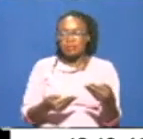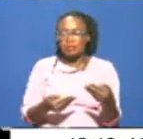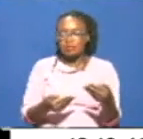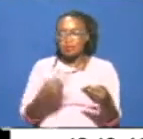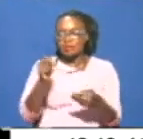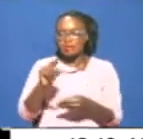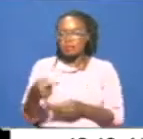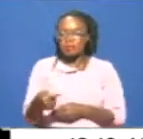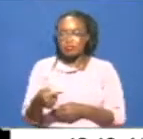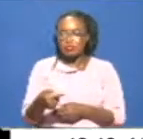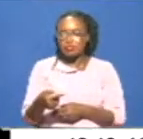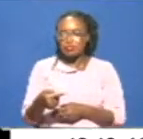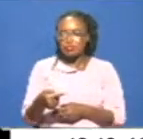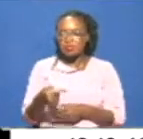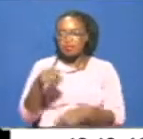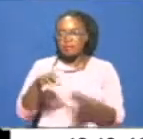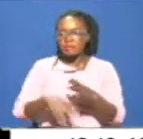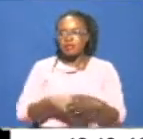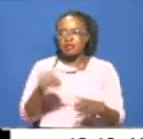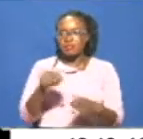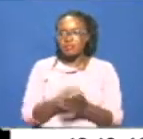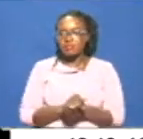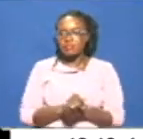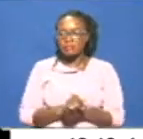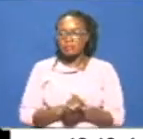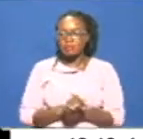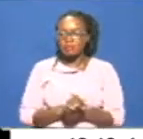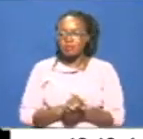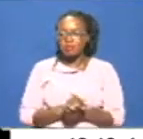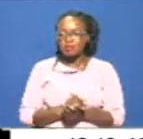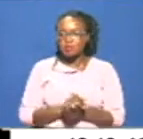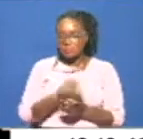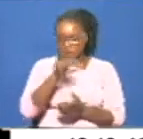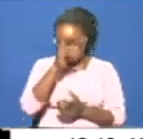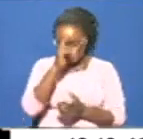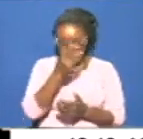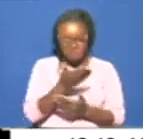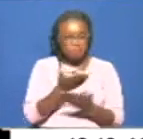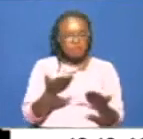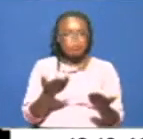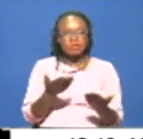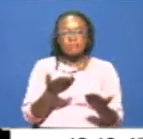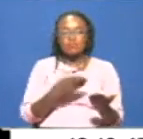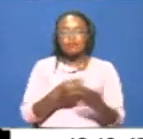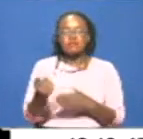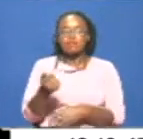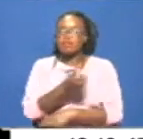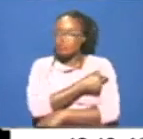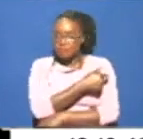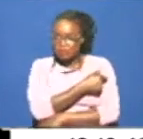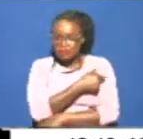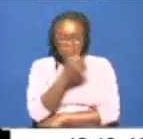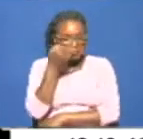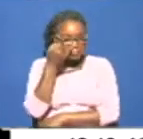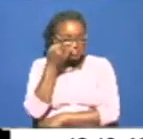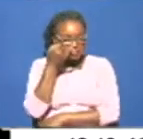pesa taslim ilipatikana. Wengine wale wanauza bangi hapa sokoni ya Kiritiri, tumepata habari ya kwamba